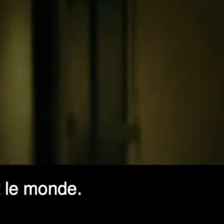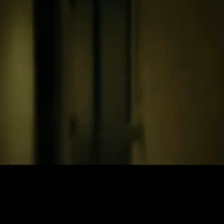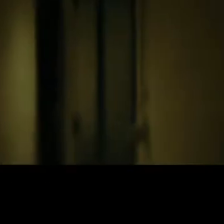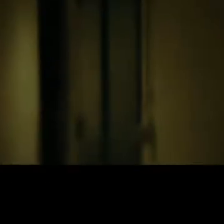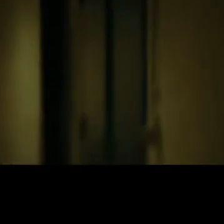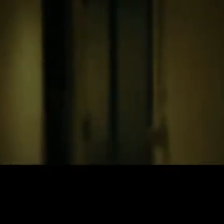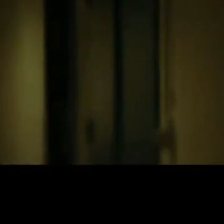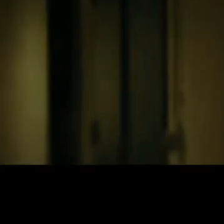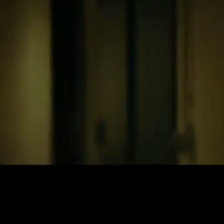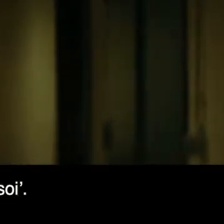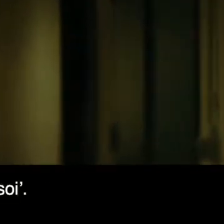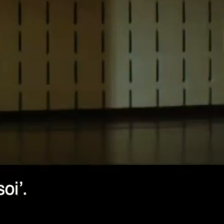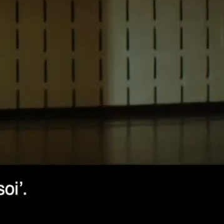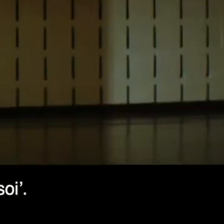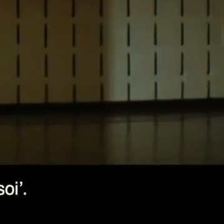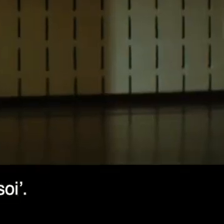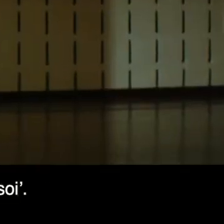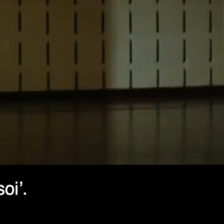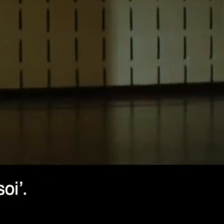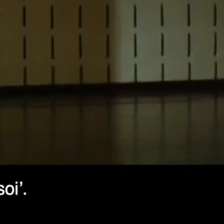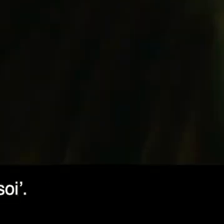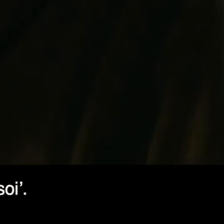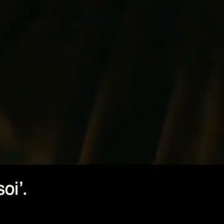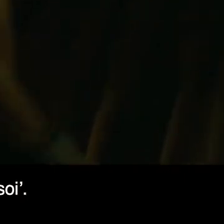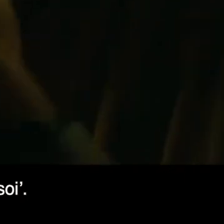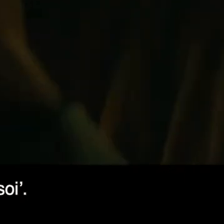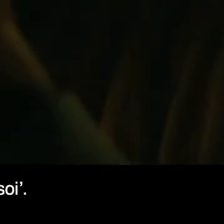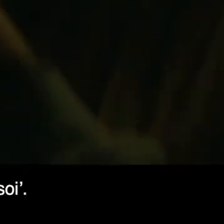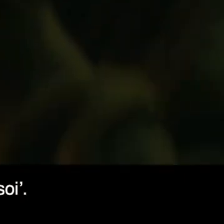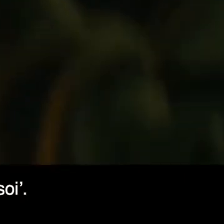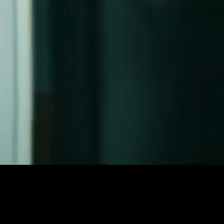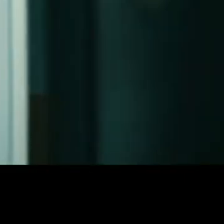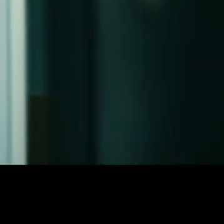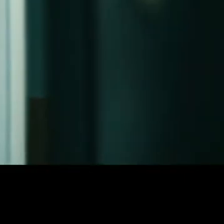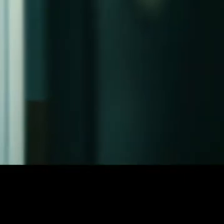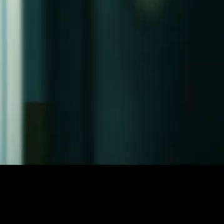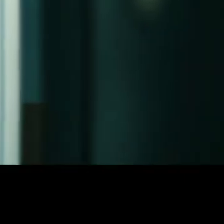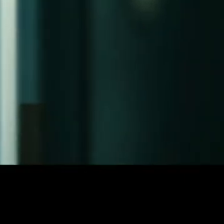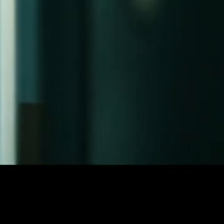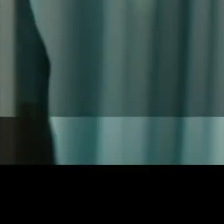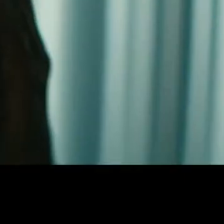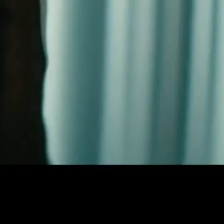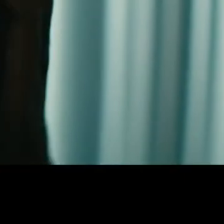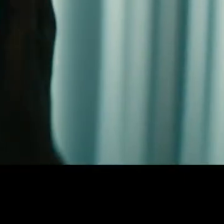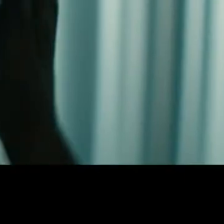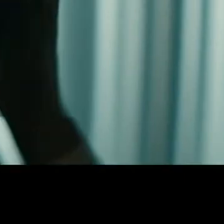monde. C'est un pour tous et pas chacun pour soi.